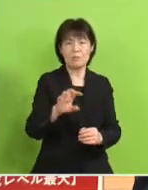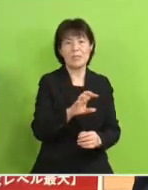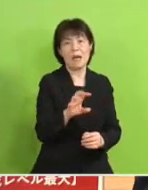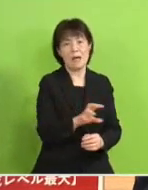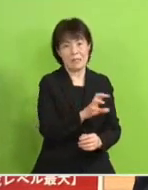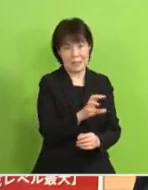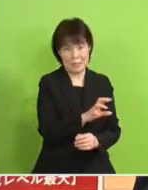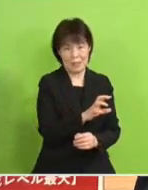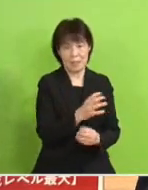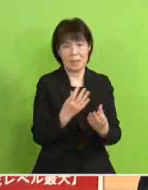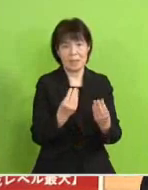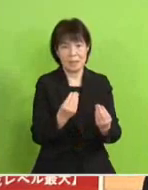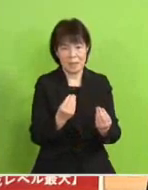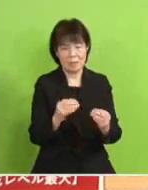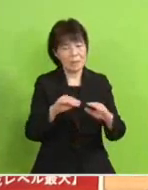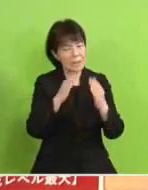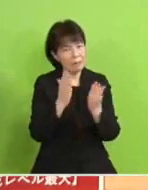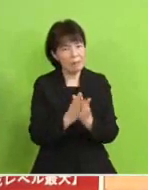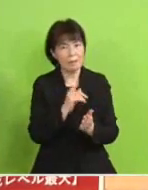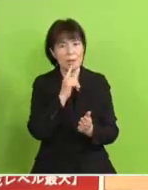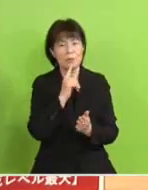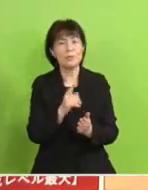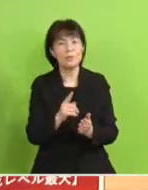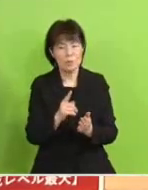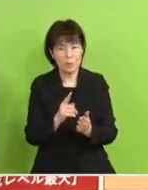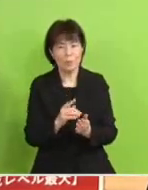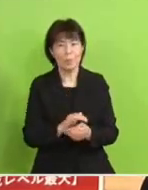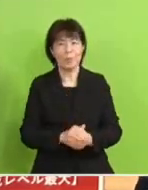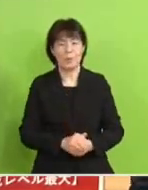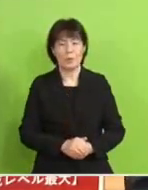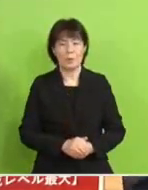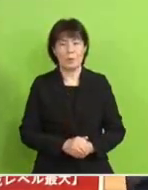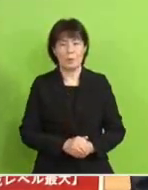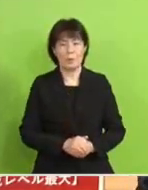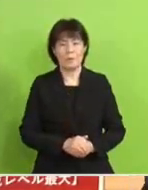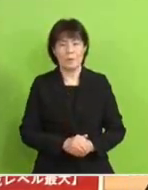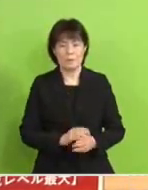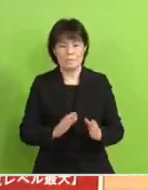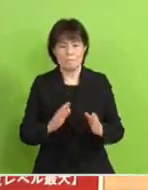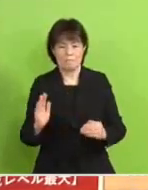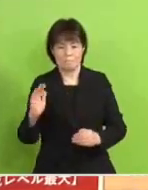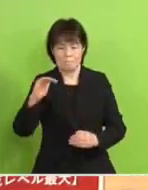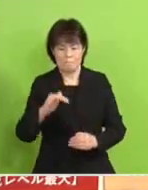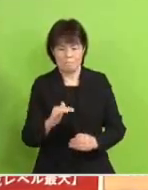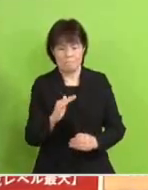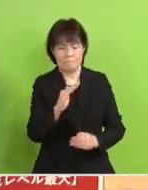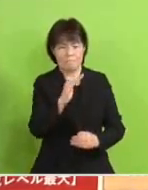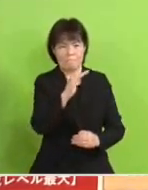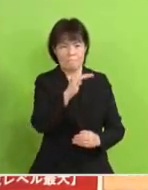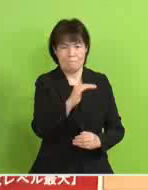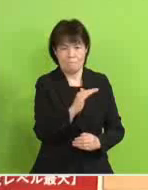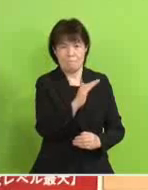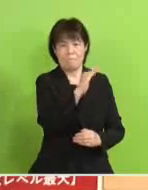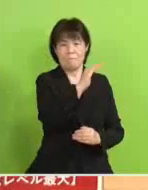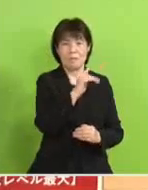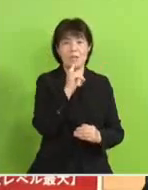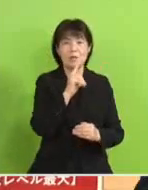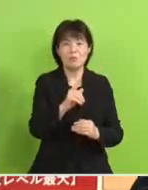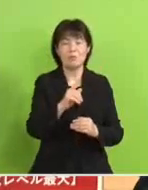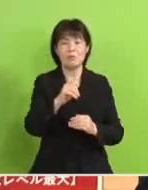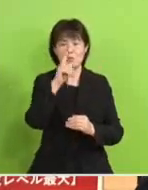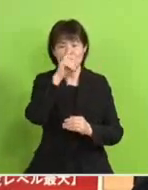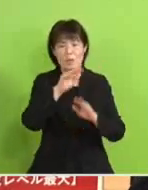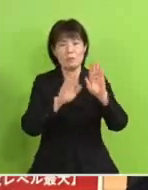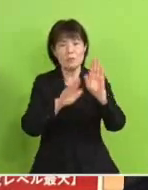も、全体としては、拡大悪化傾向にあるというふうに